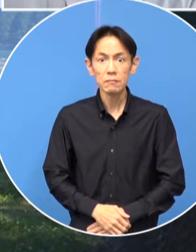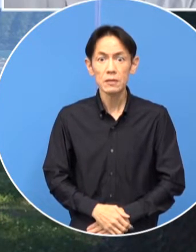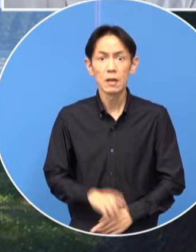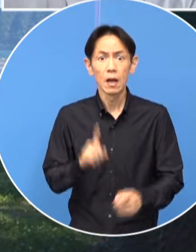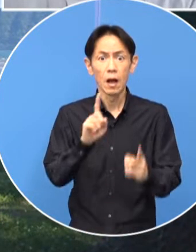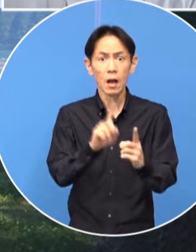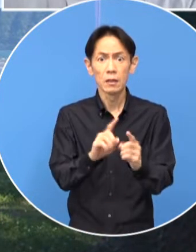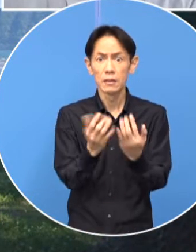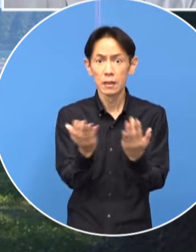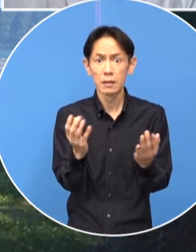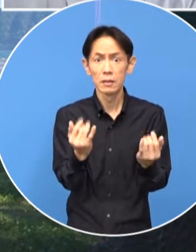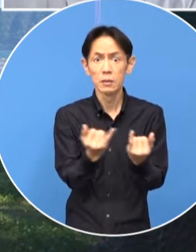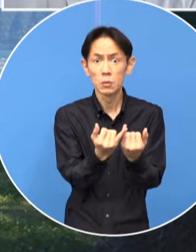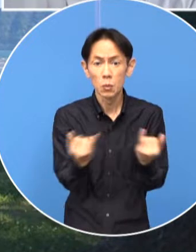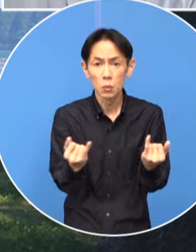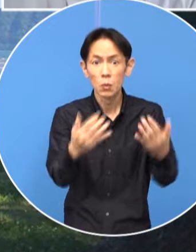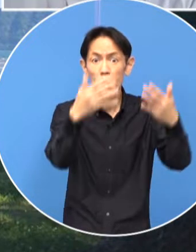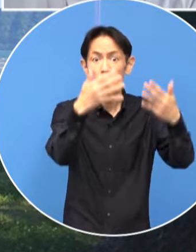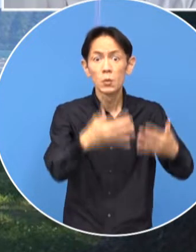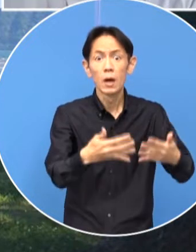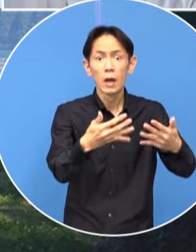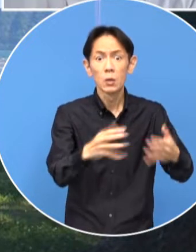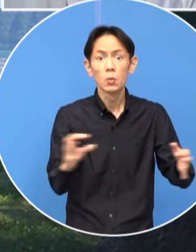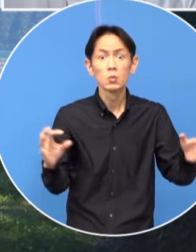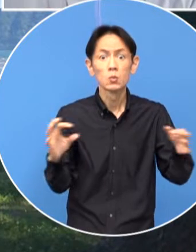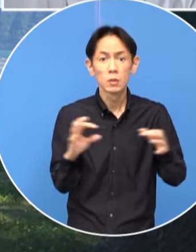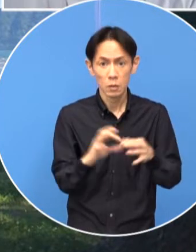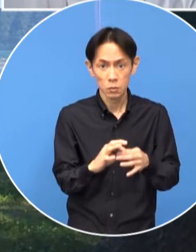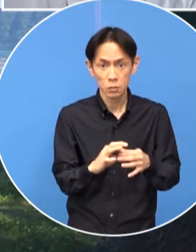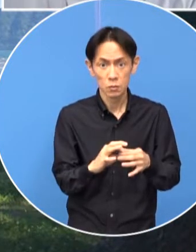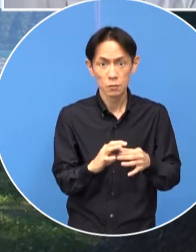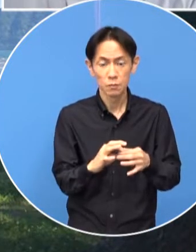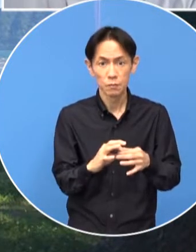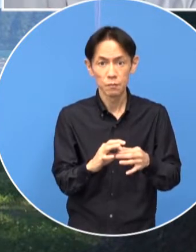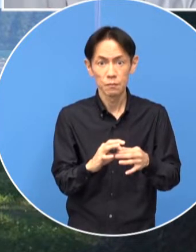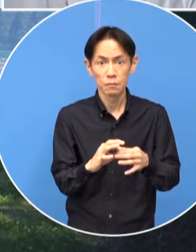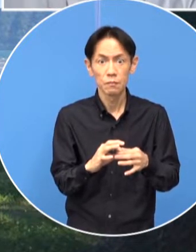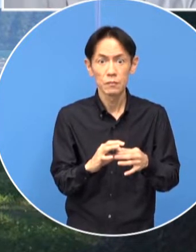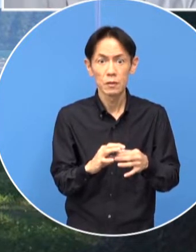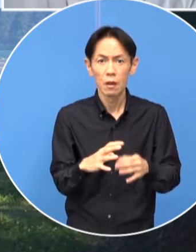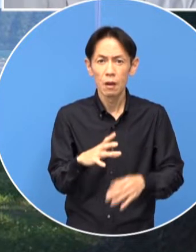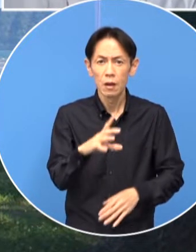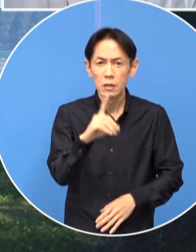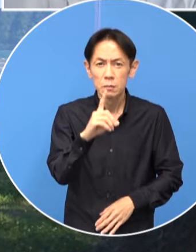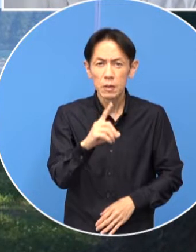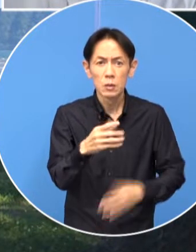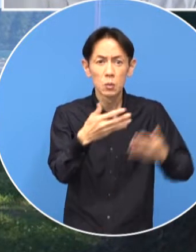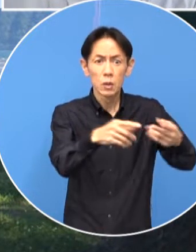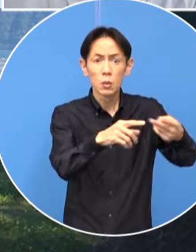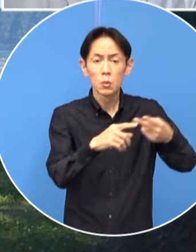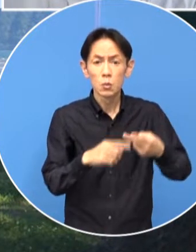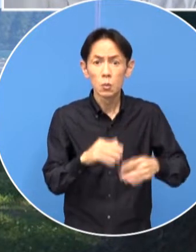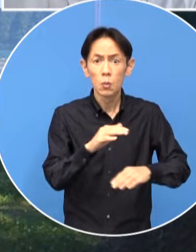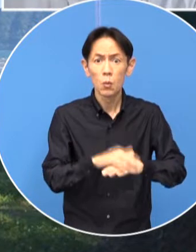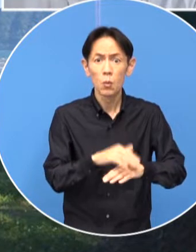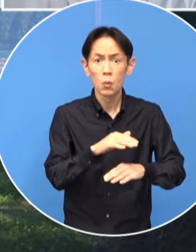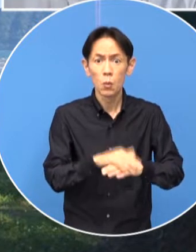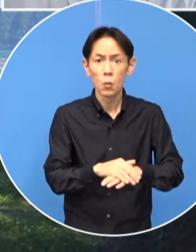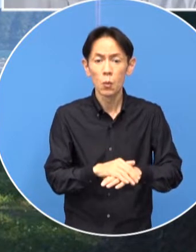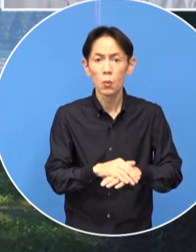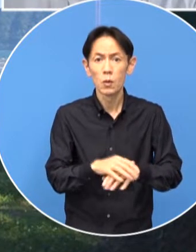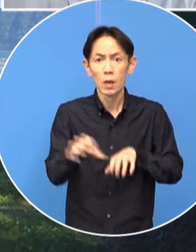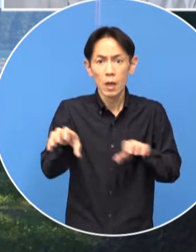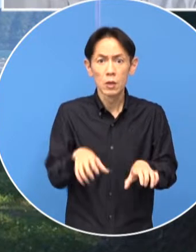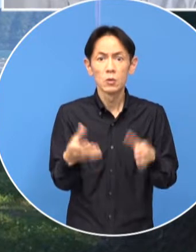会ったことがない人の素材をつなぐっていうのが、初めて素材が届くっていう形式で編